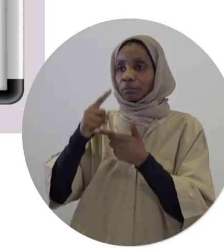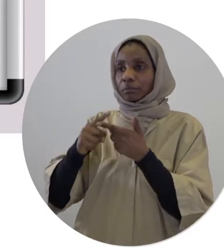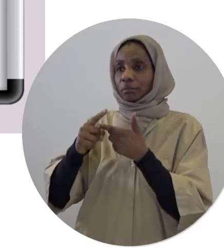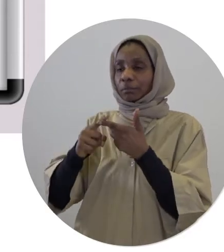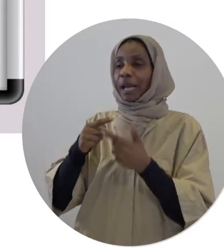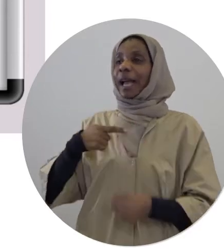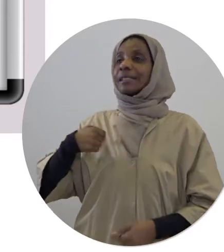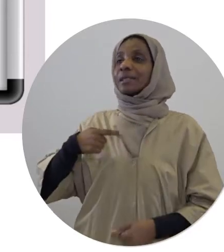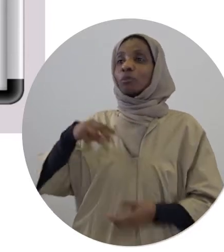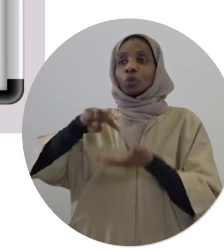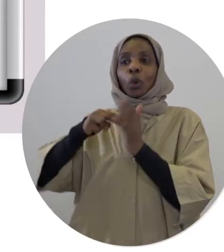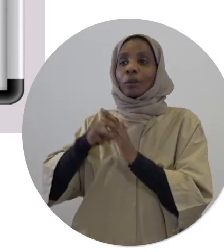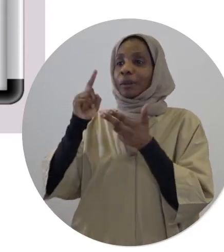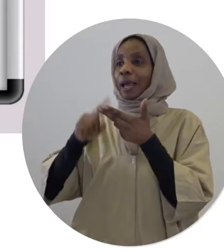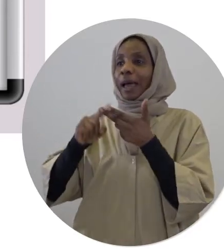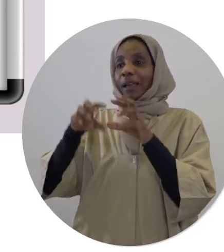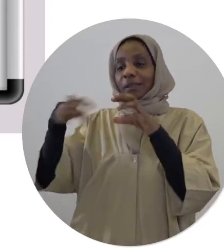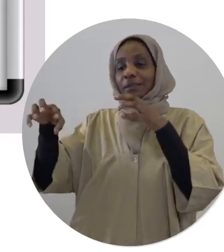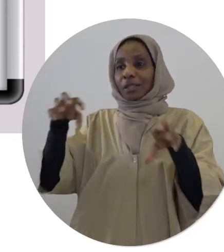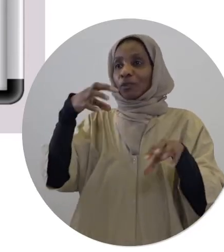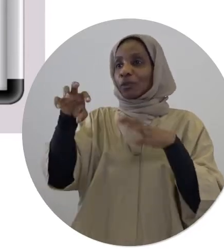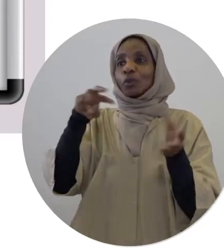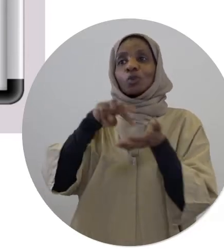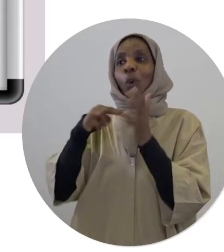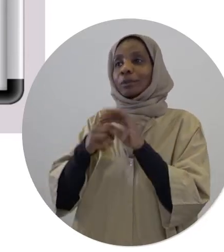الكحولات، وتصنيف الكحولات.